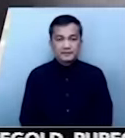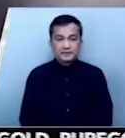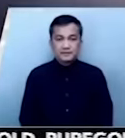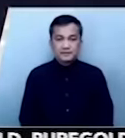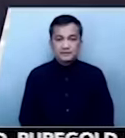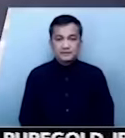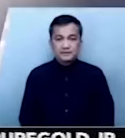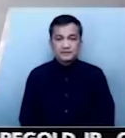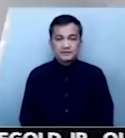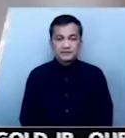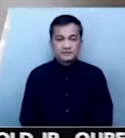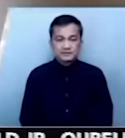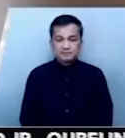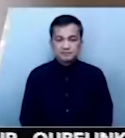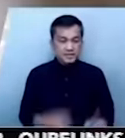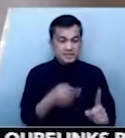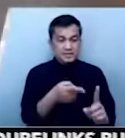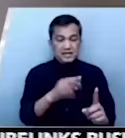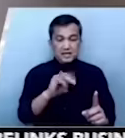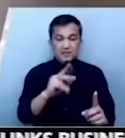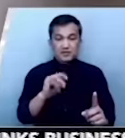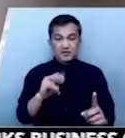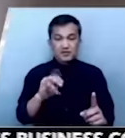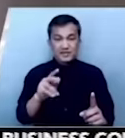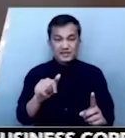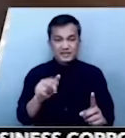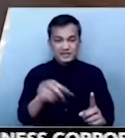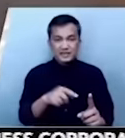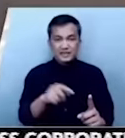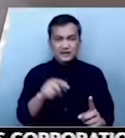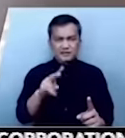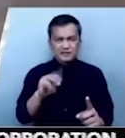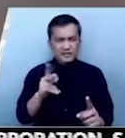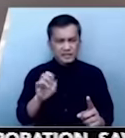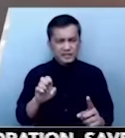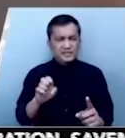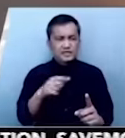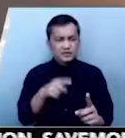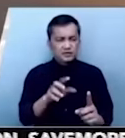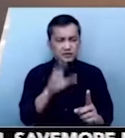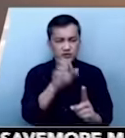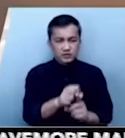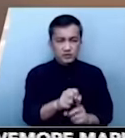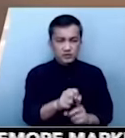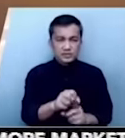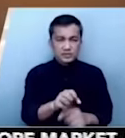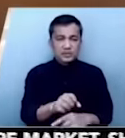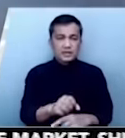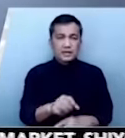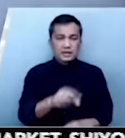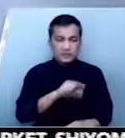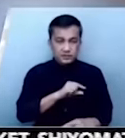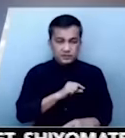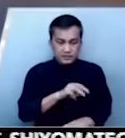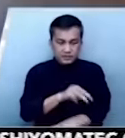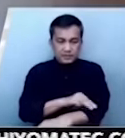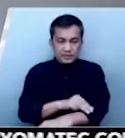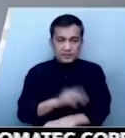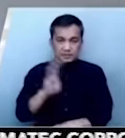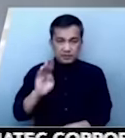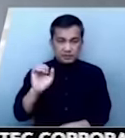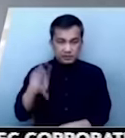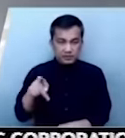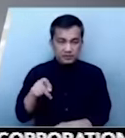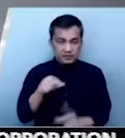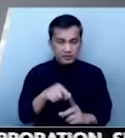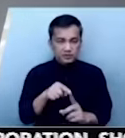Hindi na nakapalag ang Cameroonian national na si Valerie Yonga nang arestuin siya ng mga tauhan ng Makati City Police at Bangko Sentral ng Pilipinas sa isang coffee